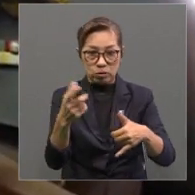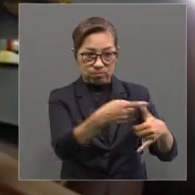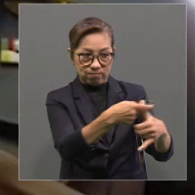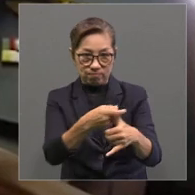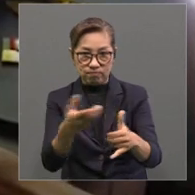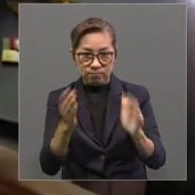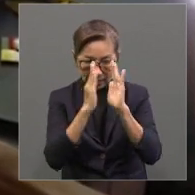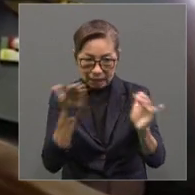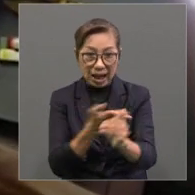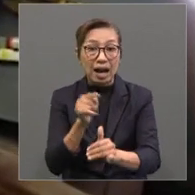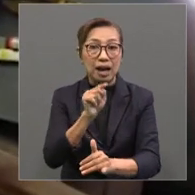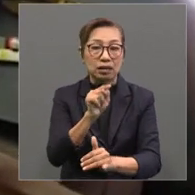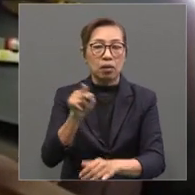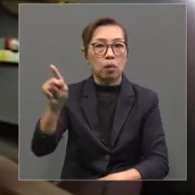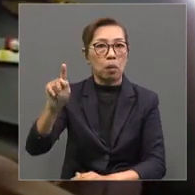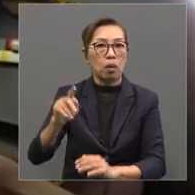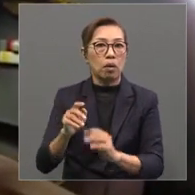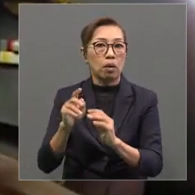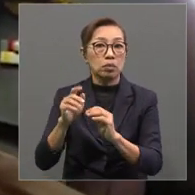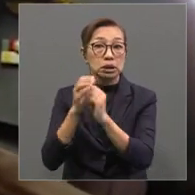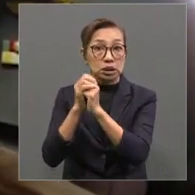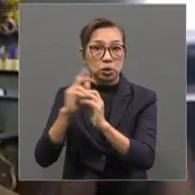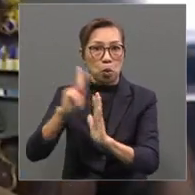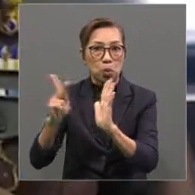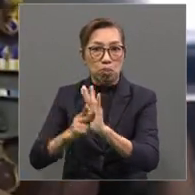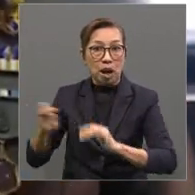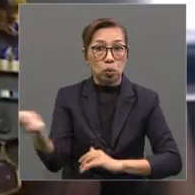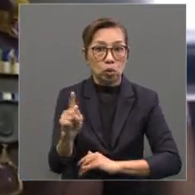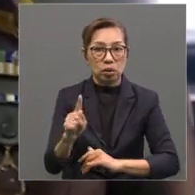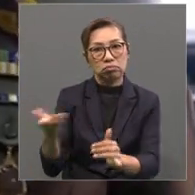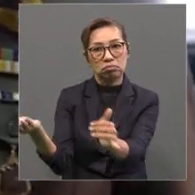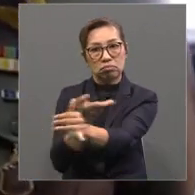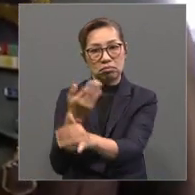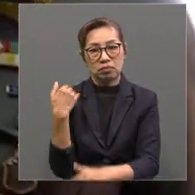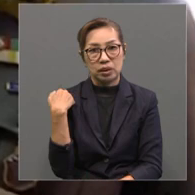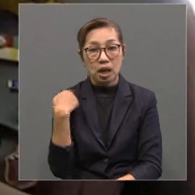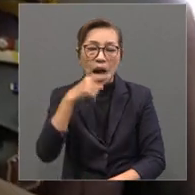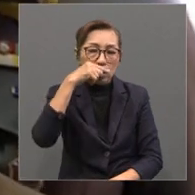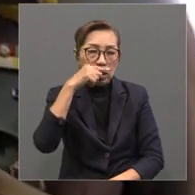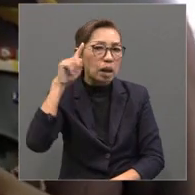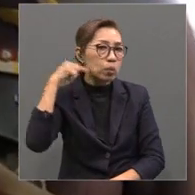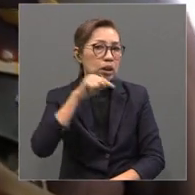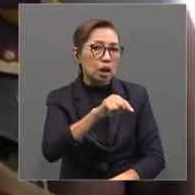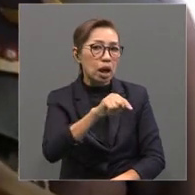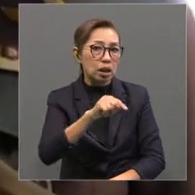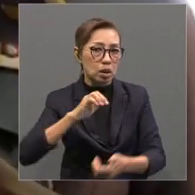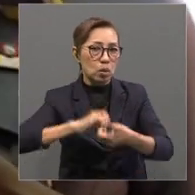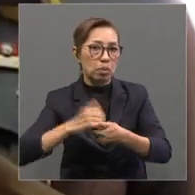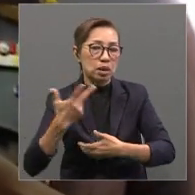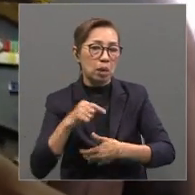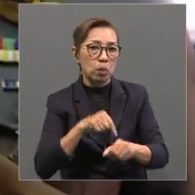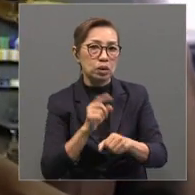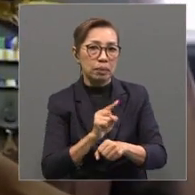จตนาอย่างเงี้ยครับก็โทษจีนก็จะประหารชีวิตนะฮะ ม ี การดำเนินคดีกับคนไทยด้วยผู้หญิงที่เป็นนกต ่อในส่วนความคืบหน้า